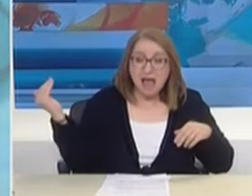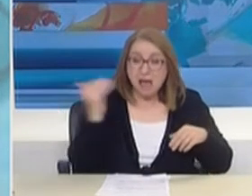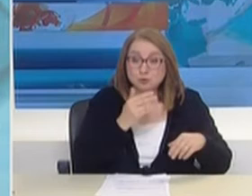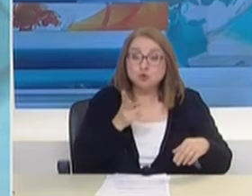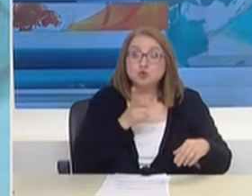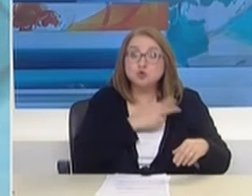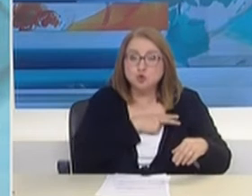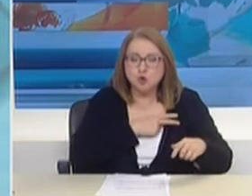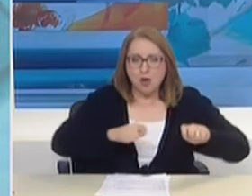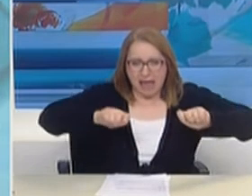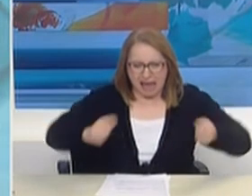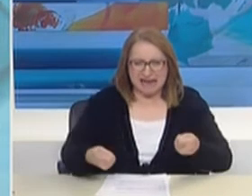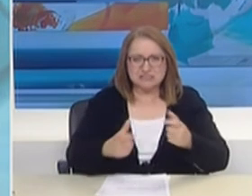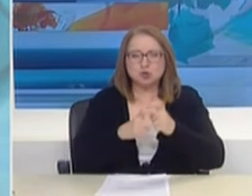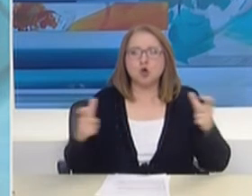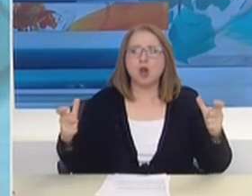διέκοψε τη λειτουργία των σχολείων.